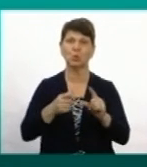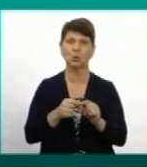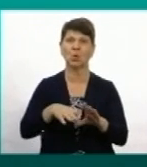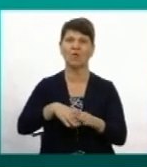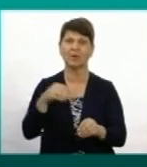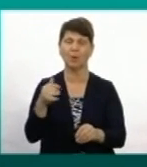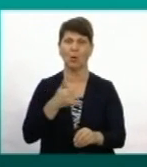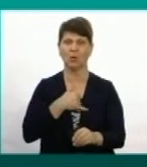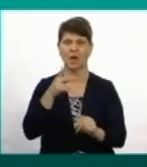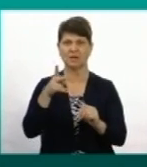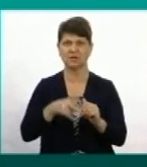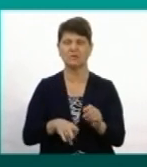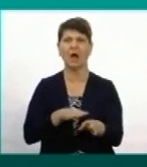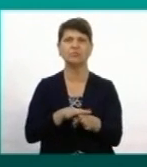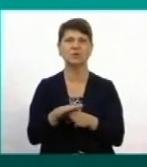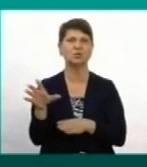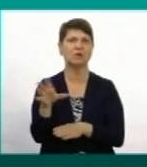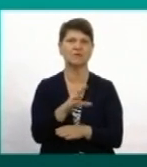нас закінчилися абсолютно